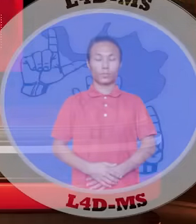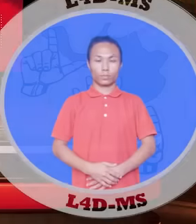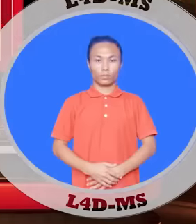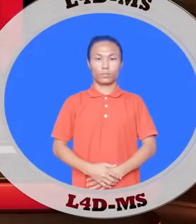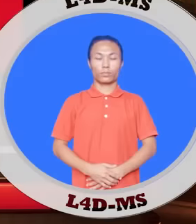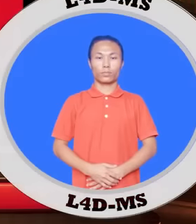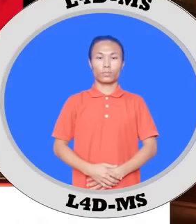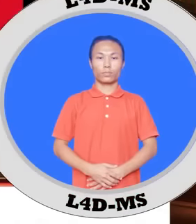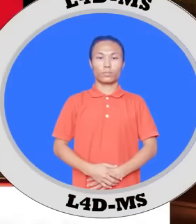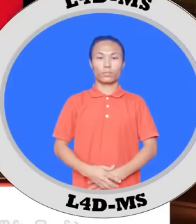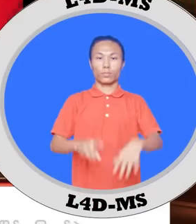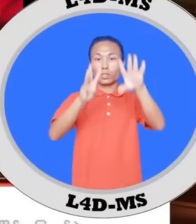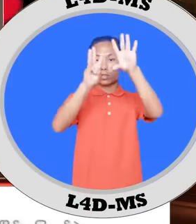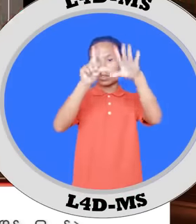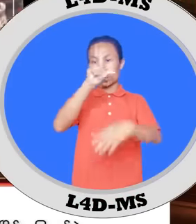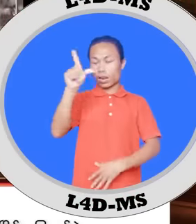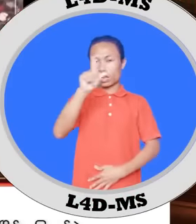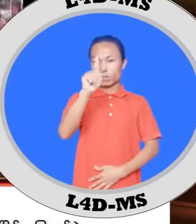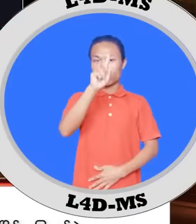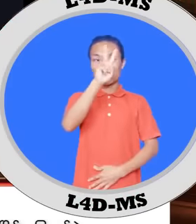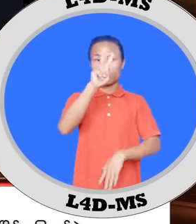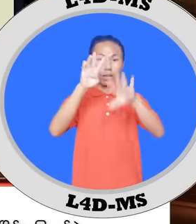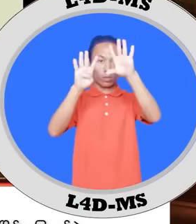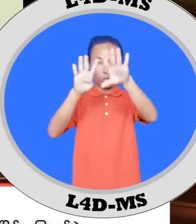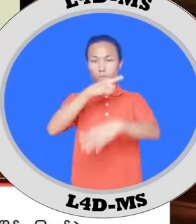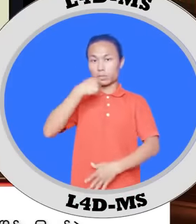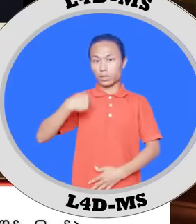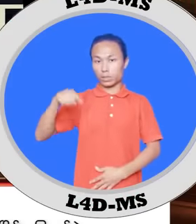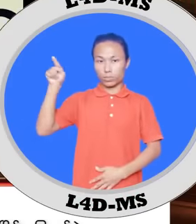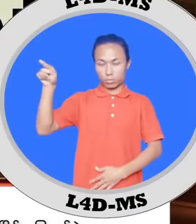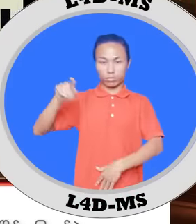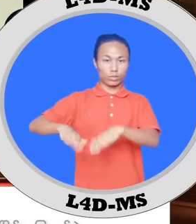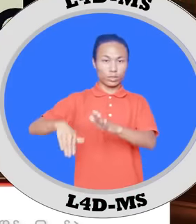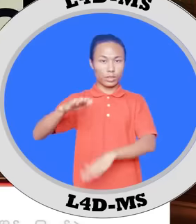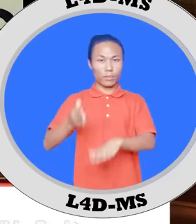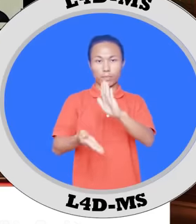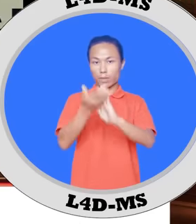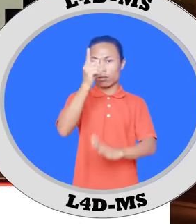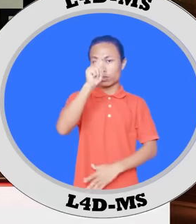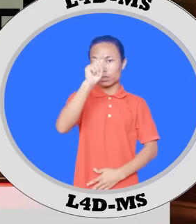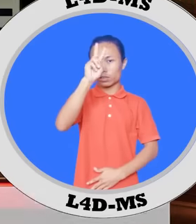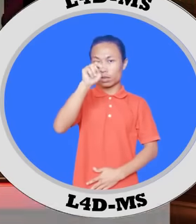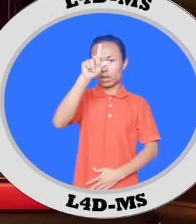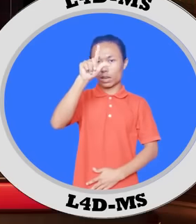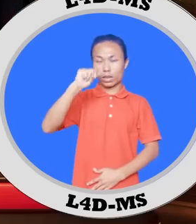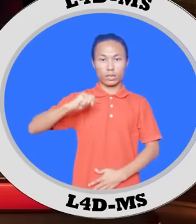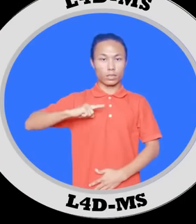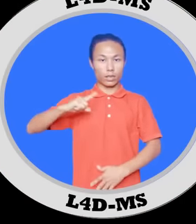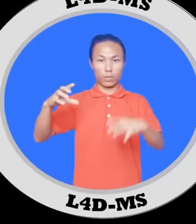အခုနောက်ဆုံးတင်ဆက်ပေးမယ့်သတင်းကတော့တိုက်ပွဲတွေအချင်းချင်းရပ်တန့်မှုတောင်းတမတော်ကိုတရုတ်ကစပုတ်ချင်းချောက်ခဲ့တဲ့သတင်းပဲ